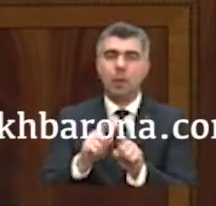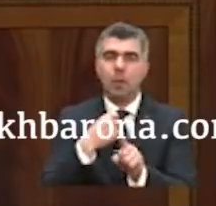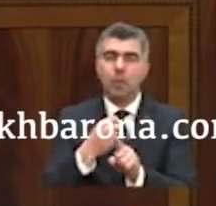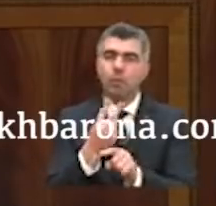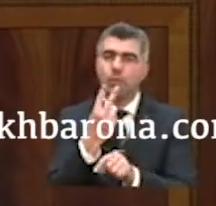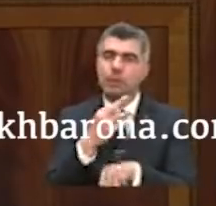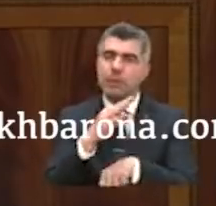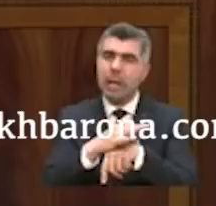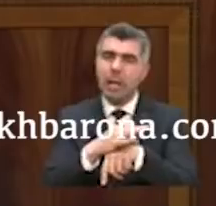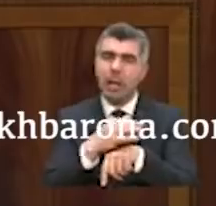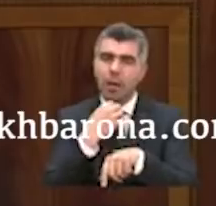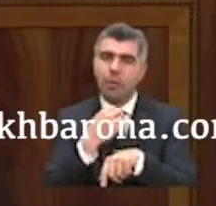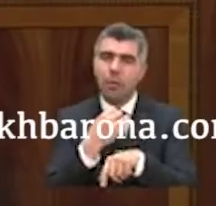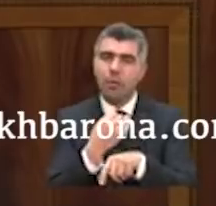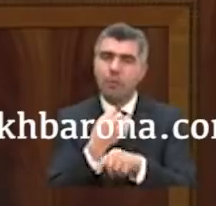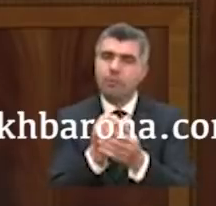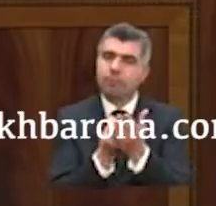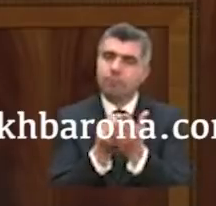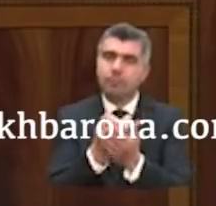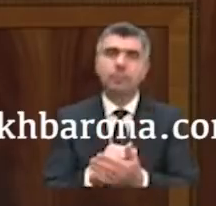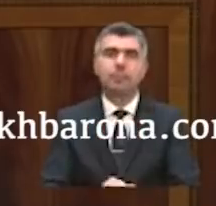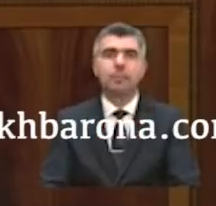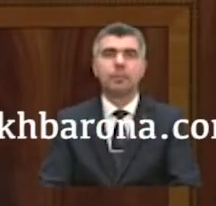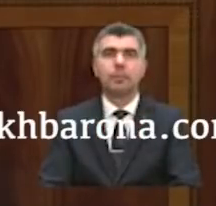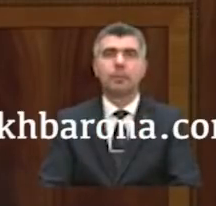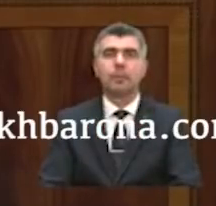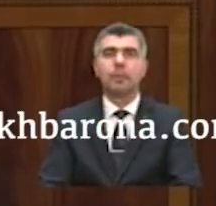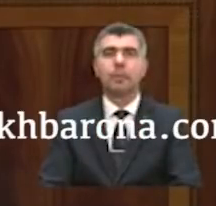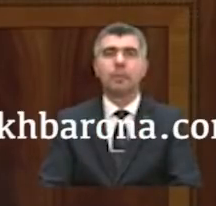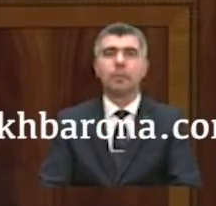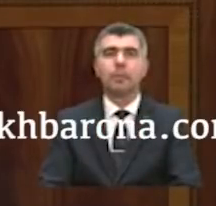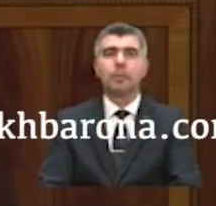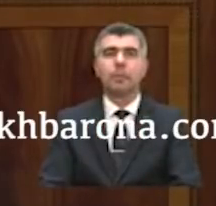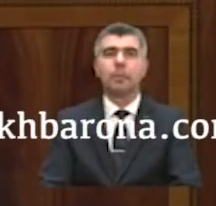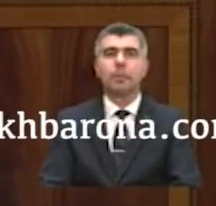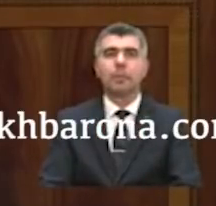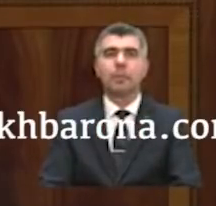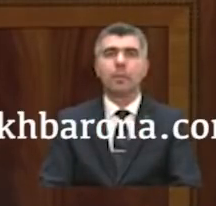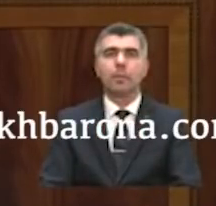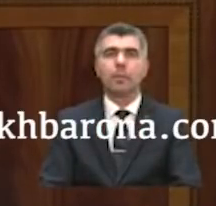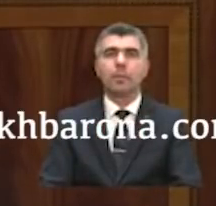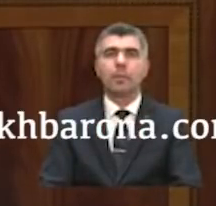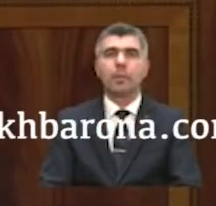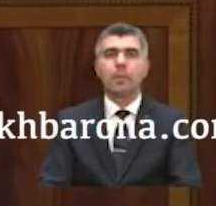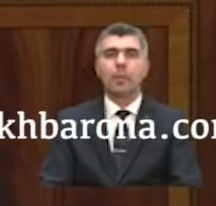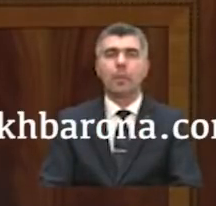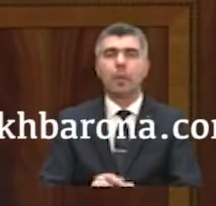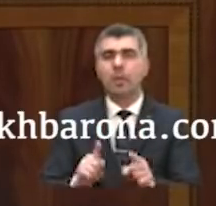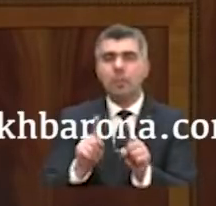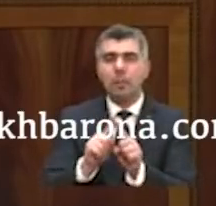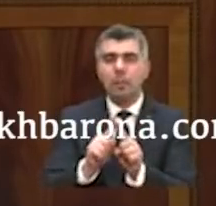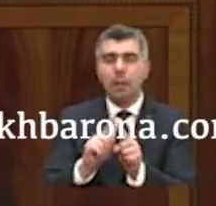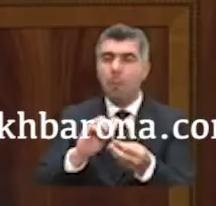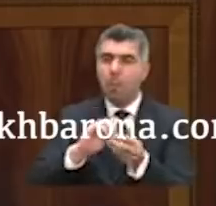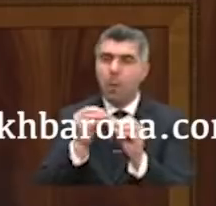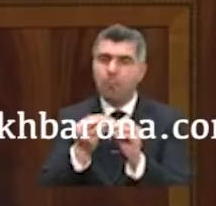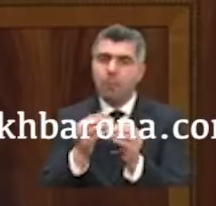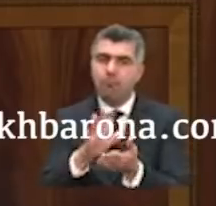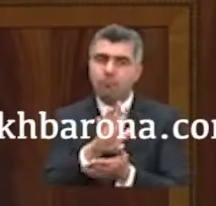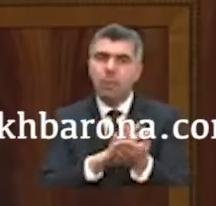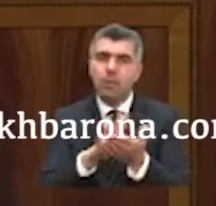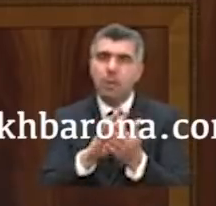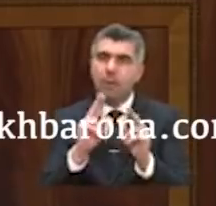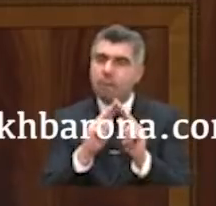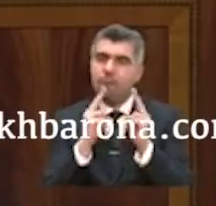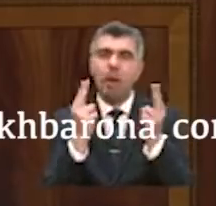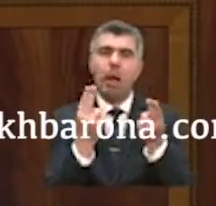ولا ثلاثه، فقط باش نقول بانه هذه ازمه كبيره عالميه، سي دو